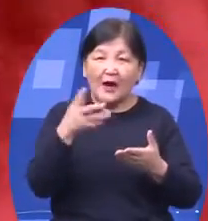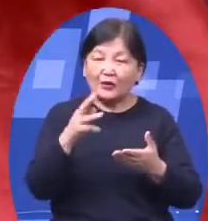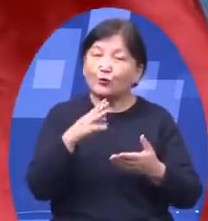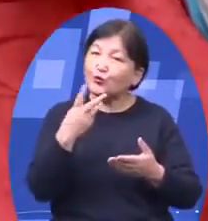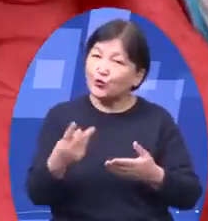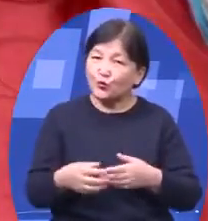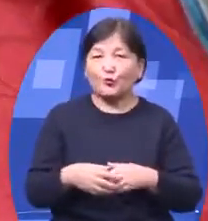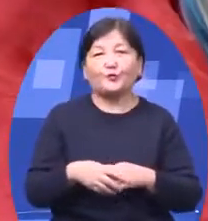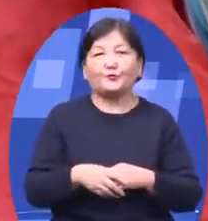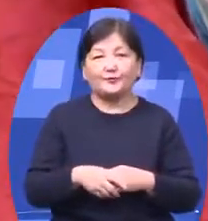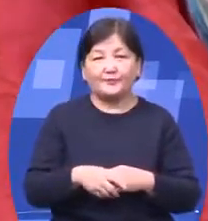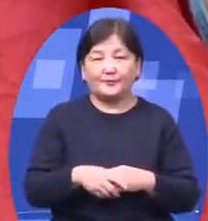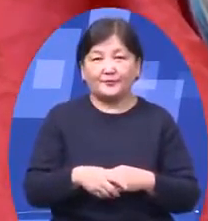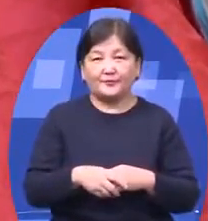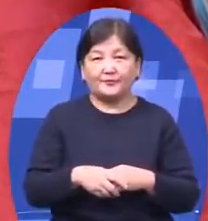дээ.